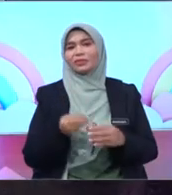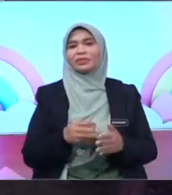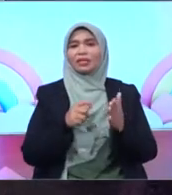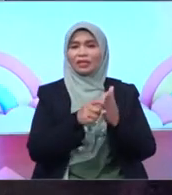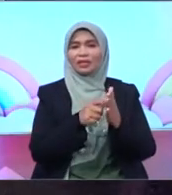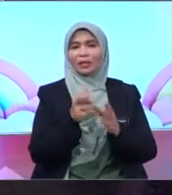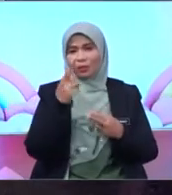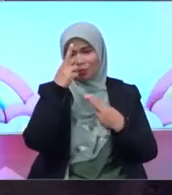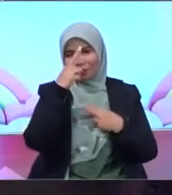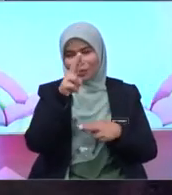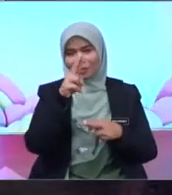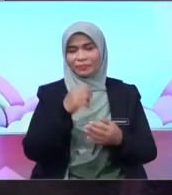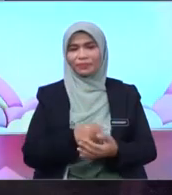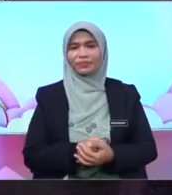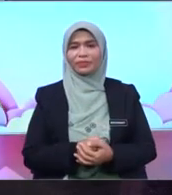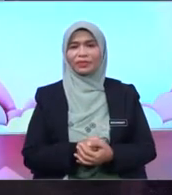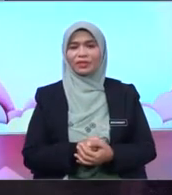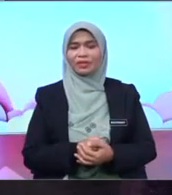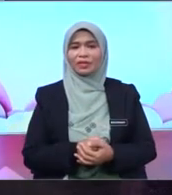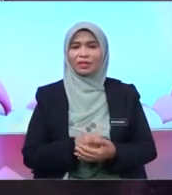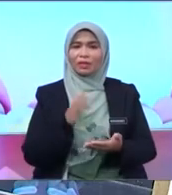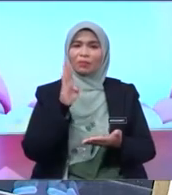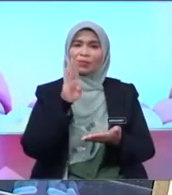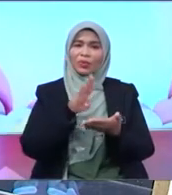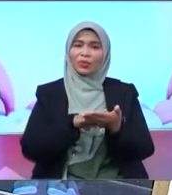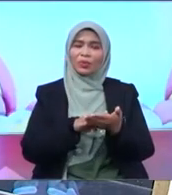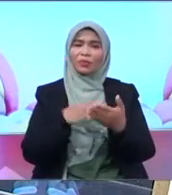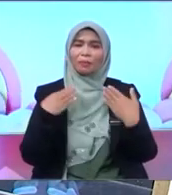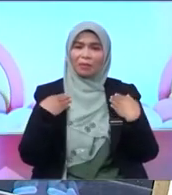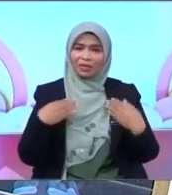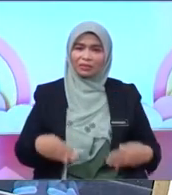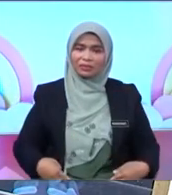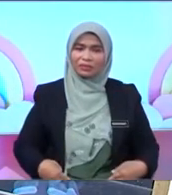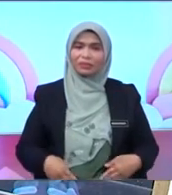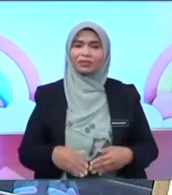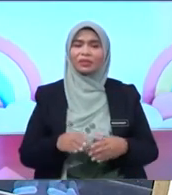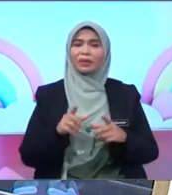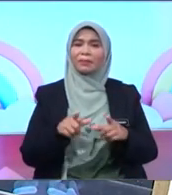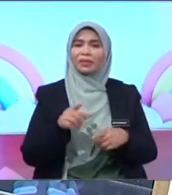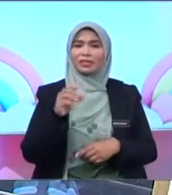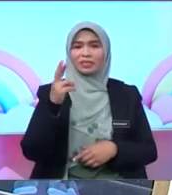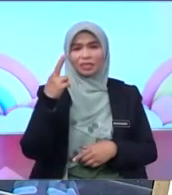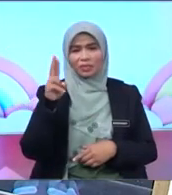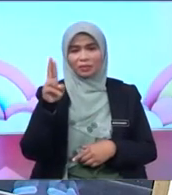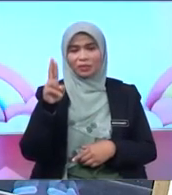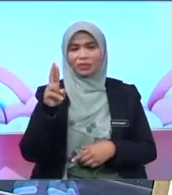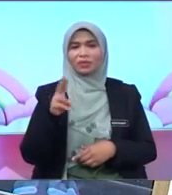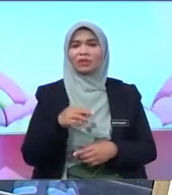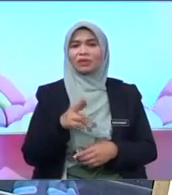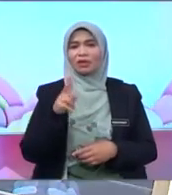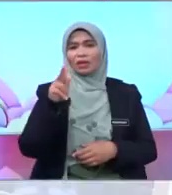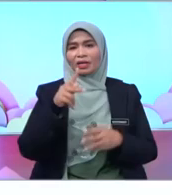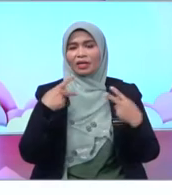beli lagi sekali patung Cikgu buruk baju tanpa 1000 plus uh KY koyak